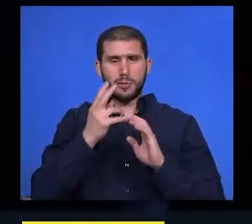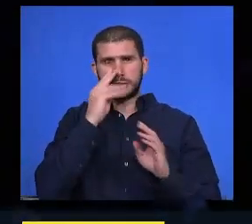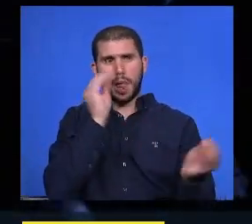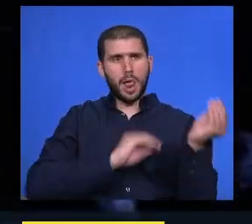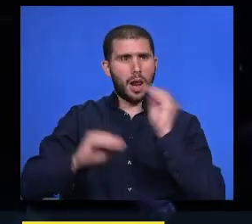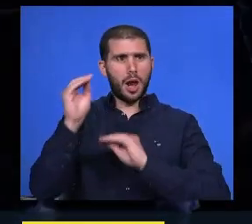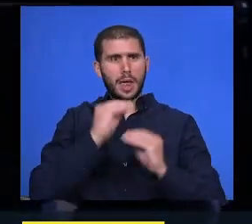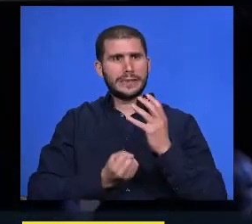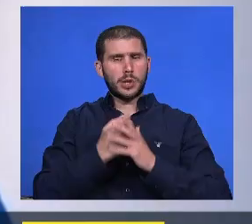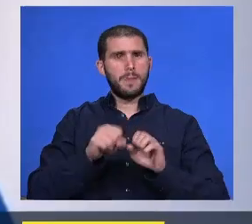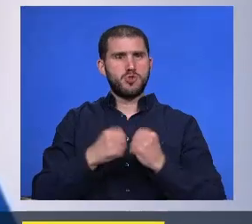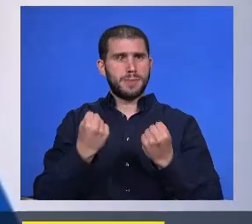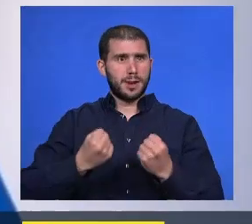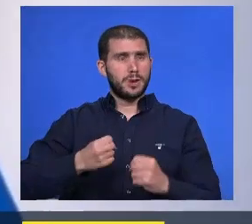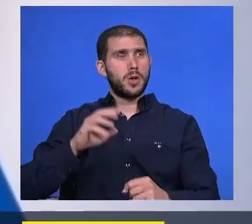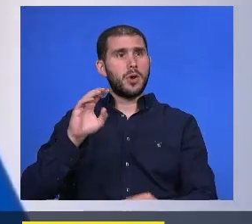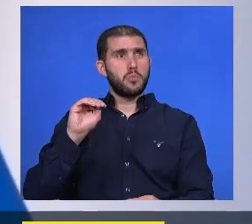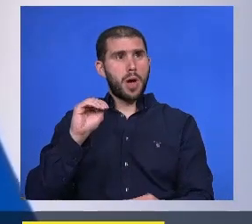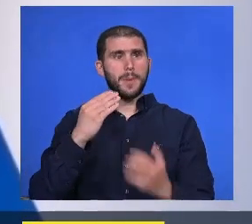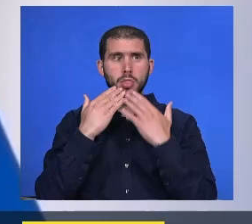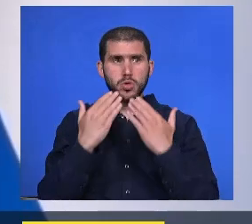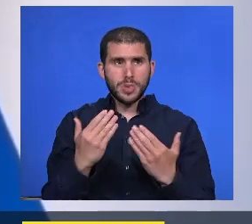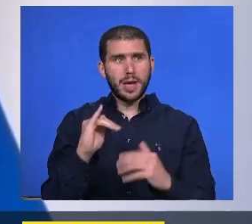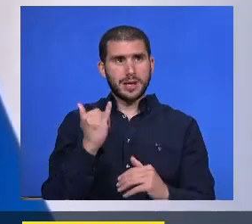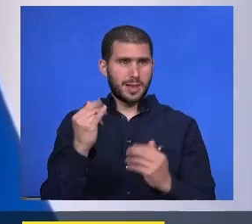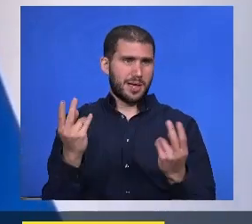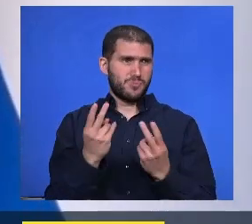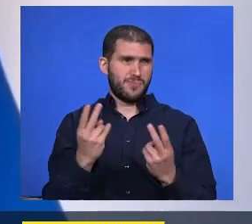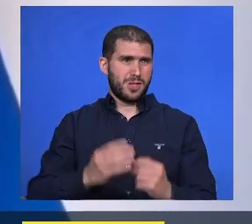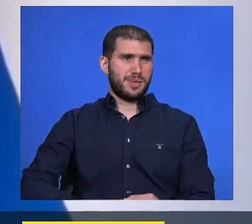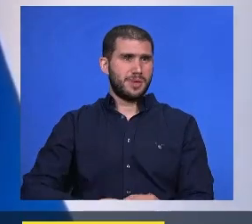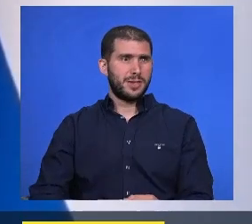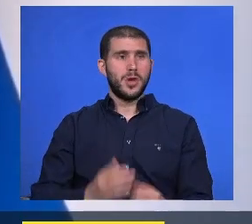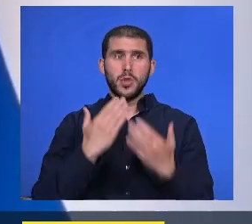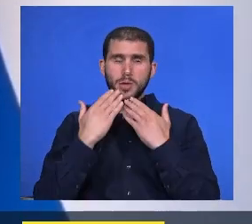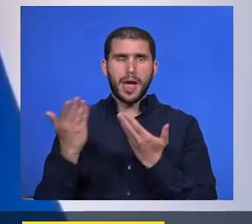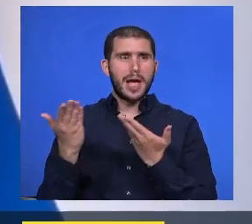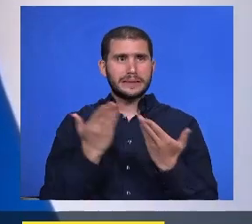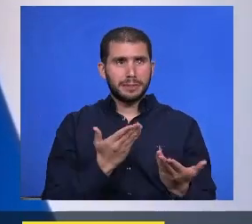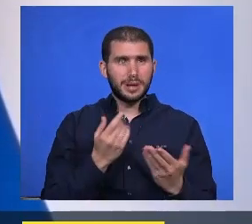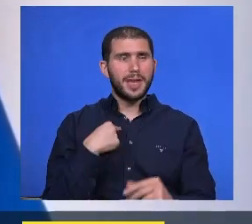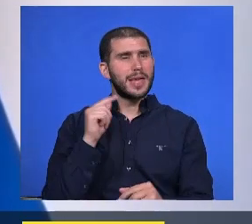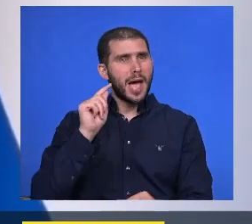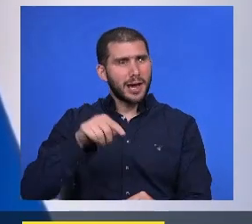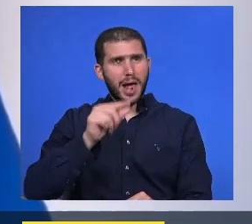פה משבר. מוחמד, thank you. Yes, yes. Sure. Thank you for the invitation.